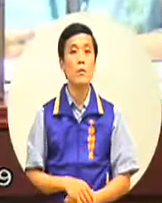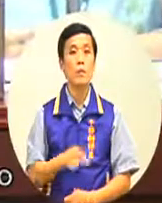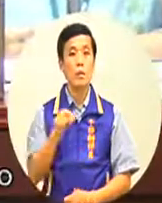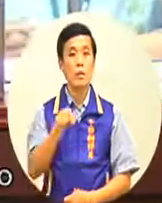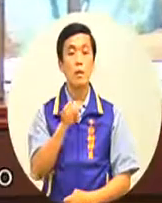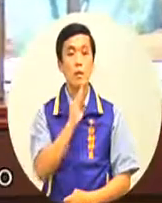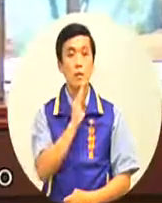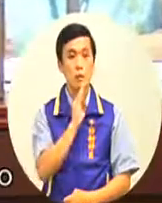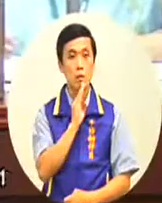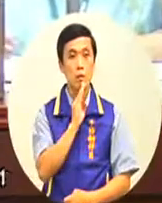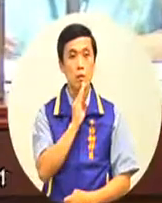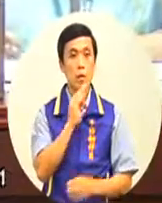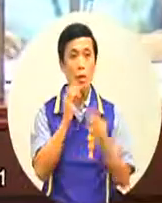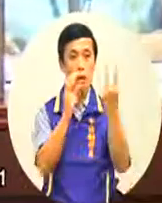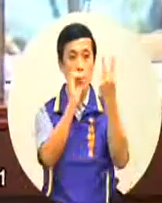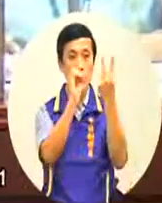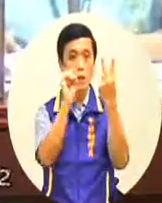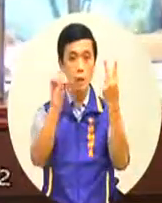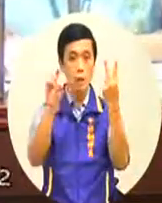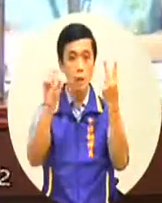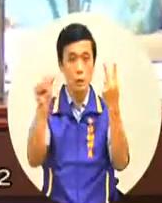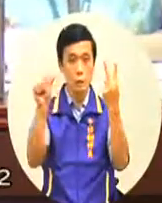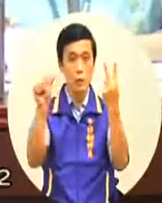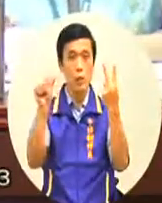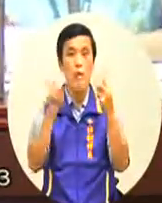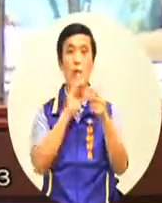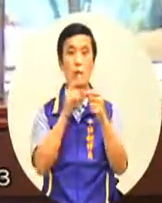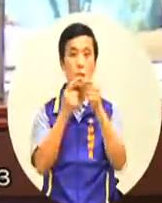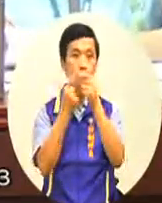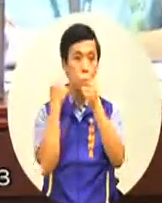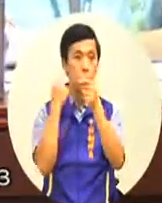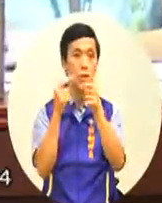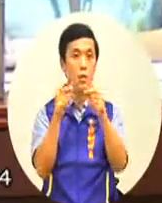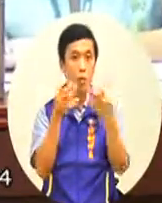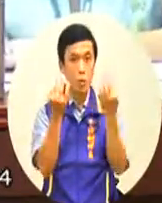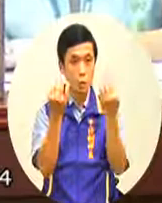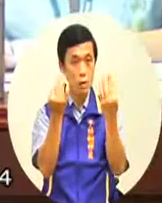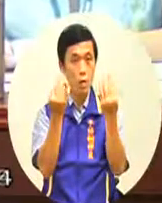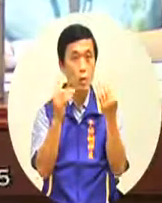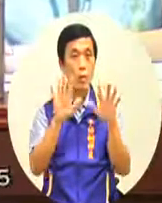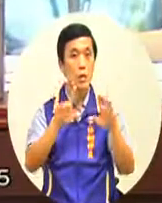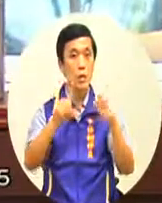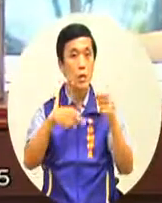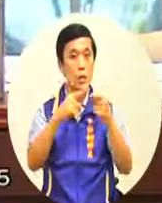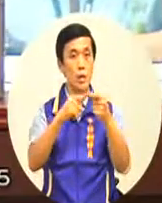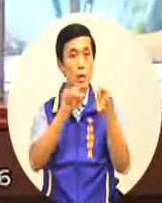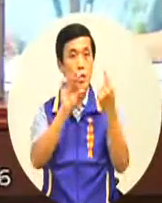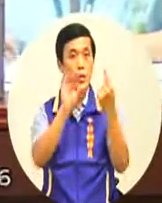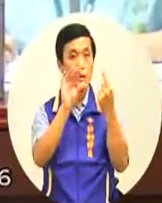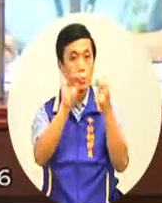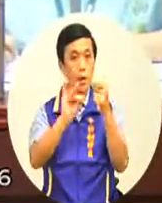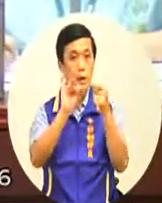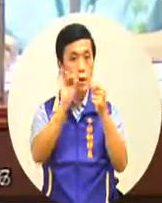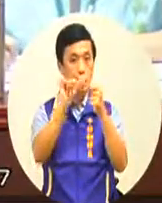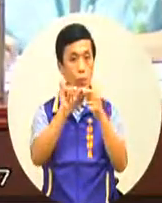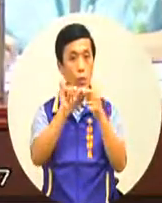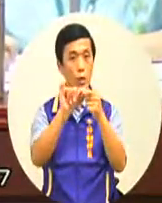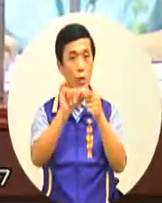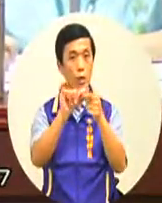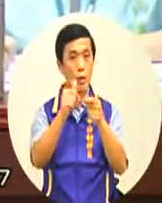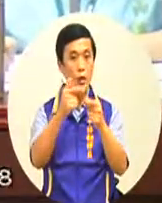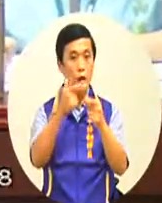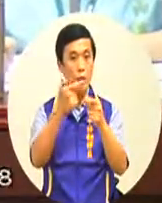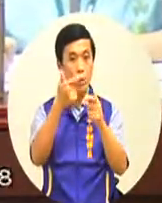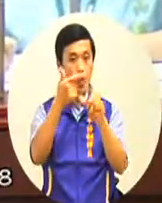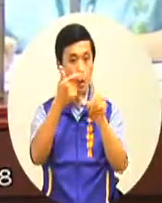是2015年的数据，就是去年的数据。其实今年就是105年的上半年，我们高雄